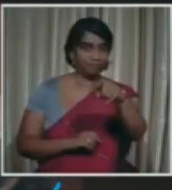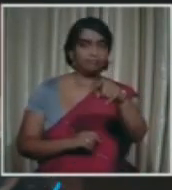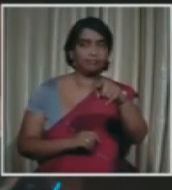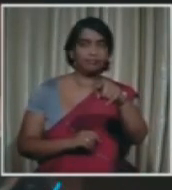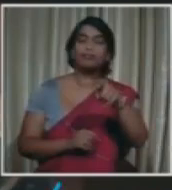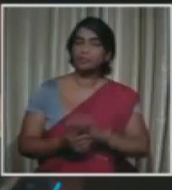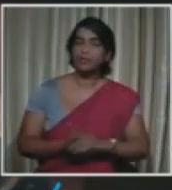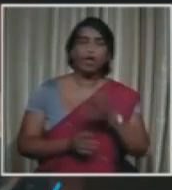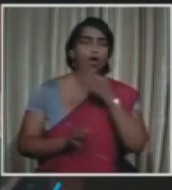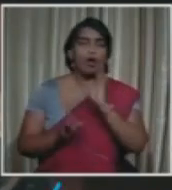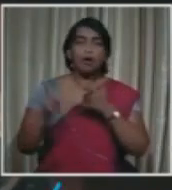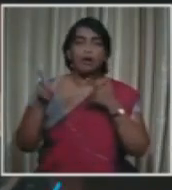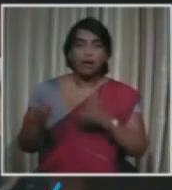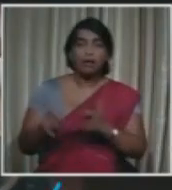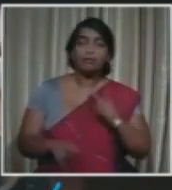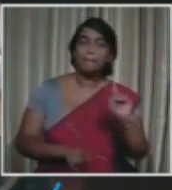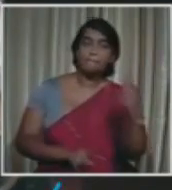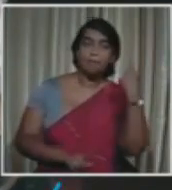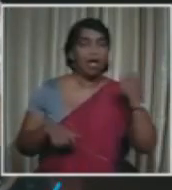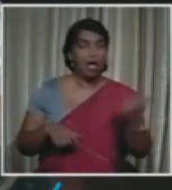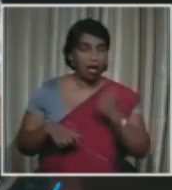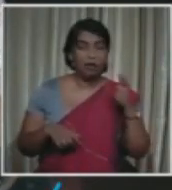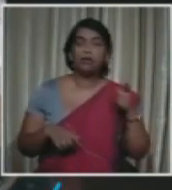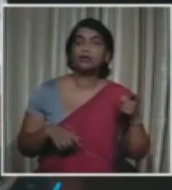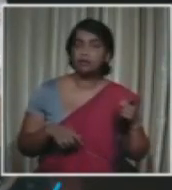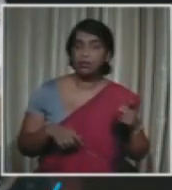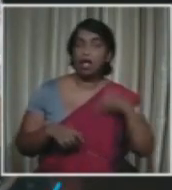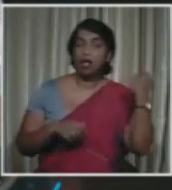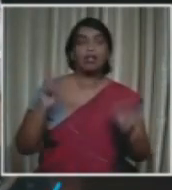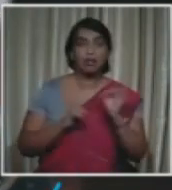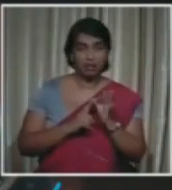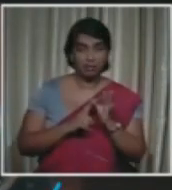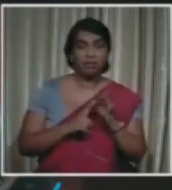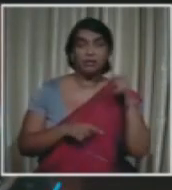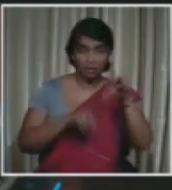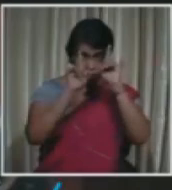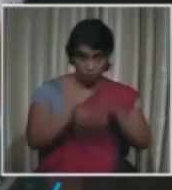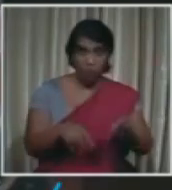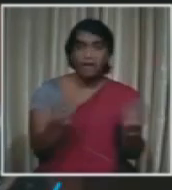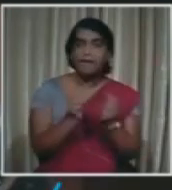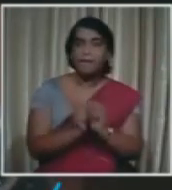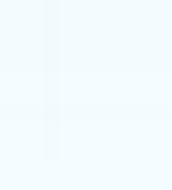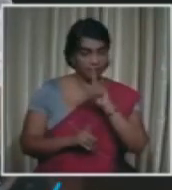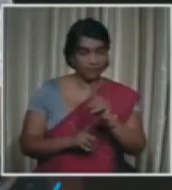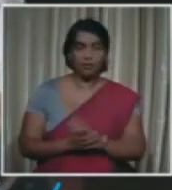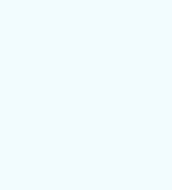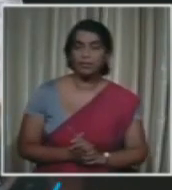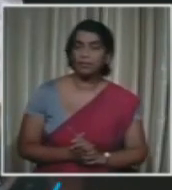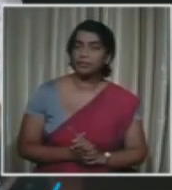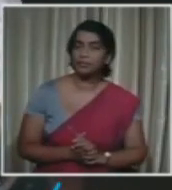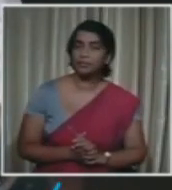ආණ්ඩුව කවුද වැඩි තියන්න ඕඩරේ දුන්නේ SSP අලුත් පොලිස් ඇමති මෙහෙමද වැඩල්වි කියලා මම අහන්න කැමති